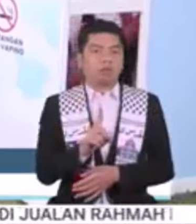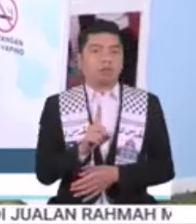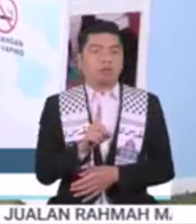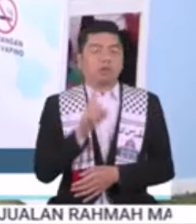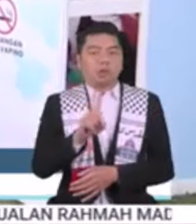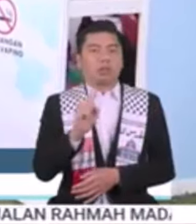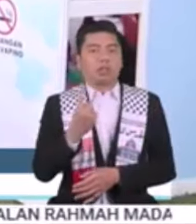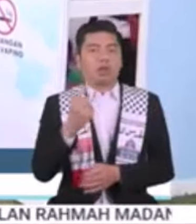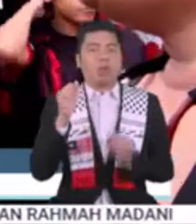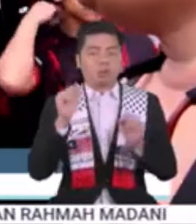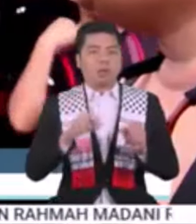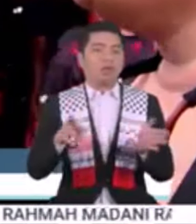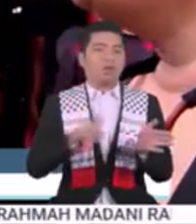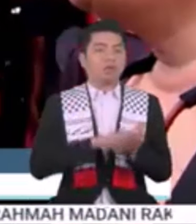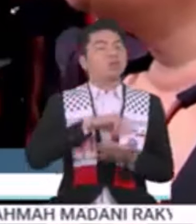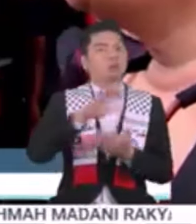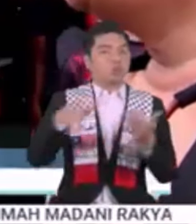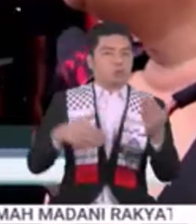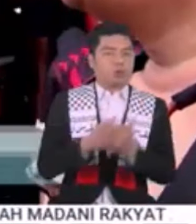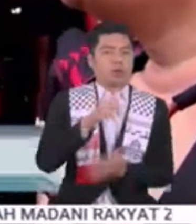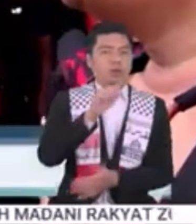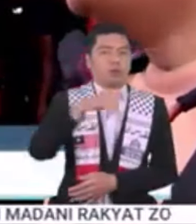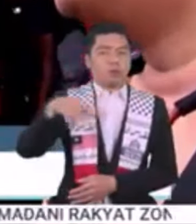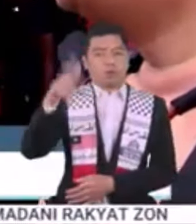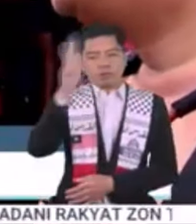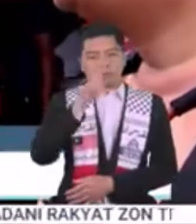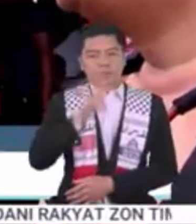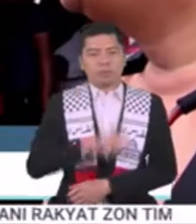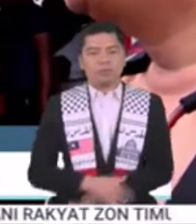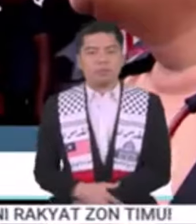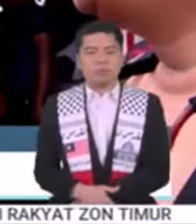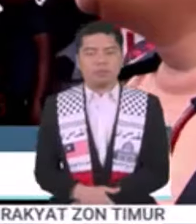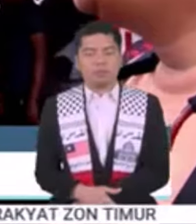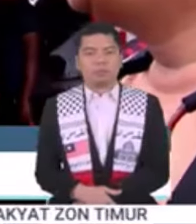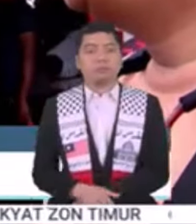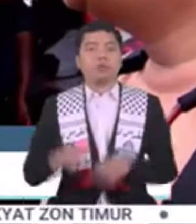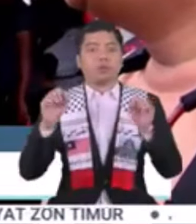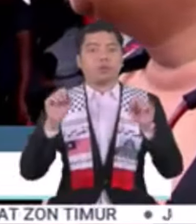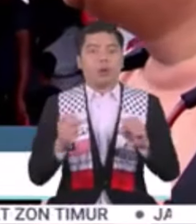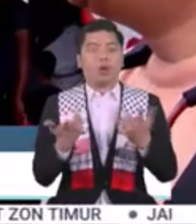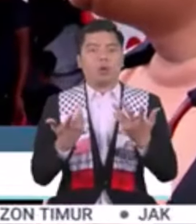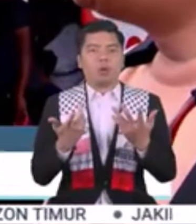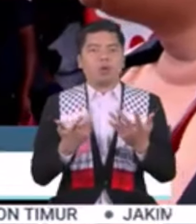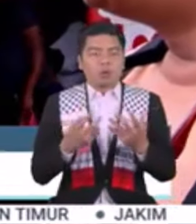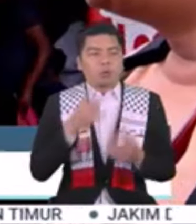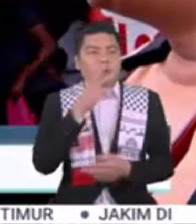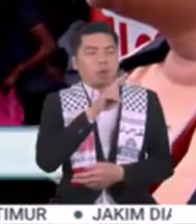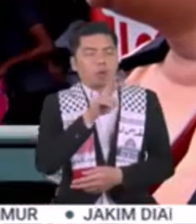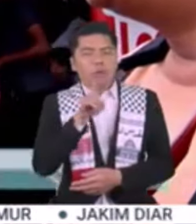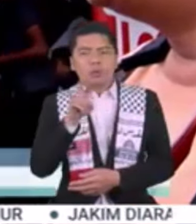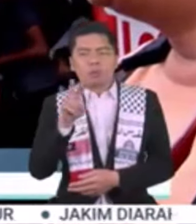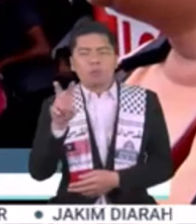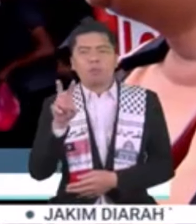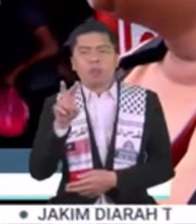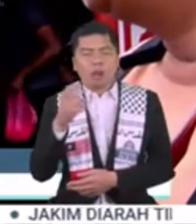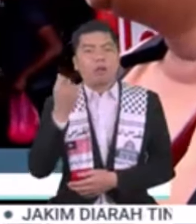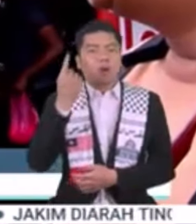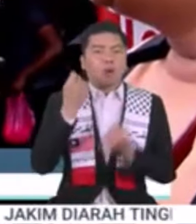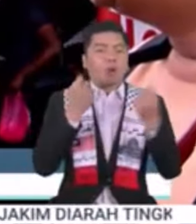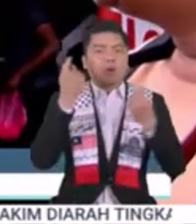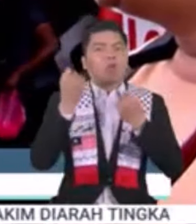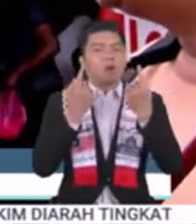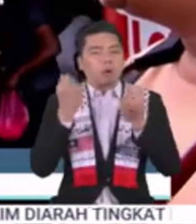MySejahtera, MyJBJ. Boleh dapat banyak informasi dekat satu tempat. Lagi tu boleh dapat explore banyak. Ada yang sebaru, ini pun macam